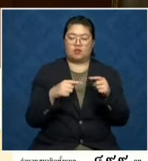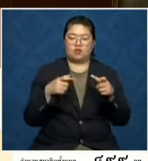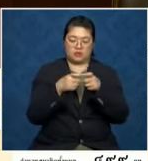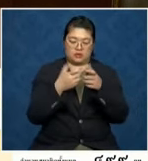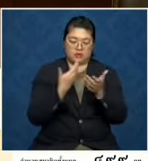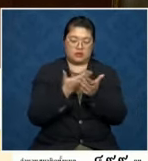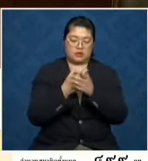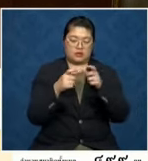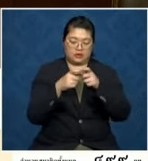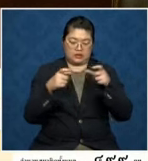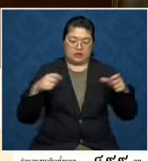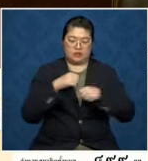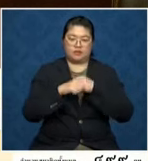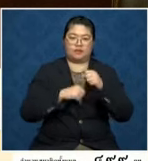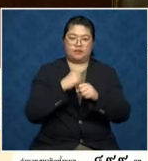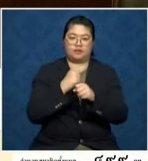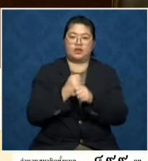พ.ศ.